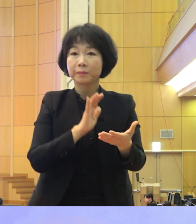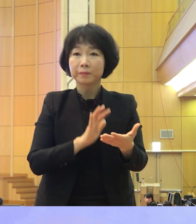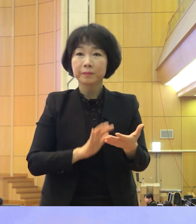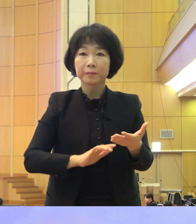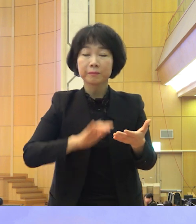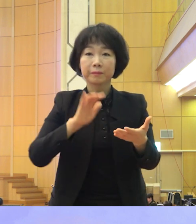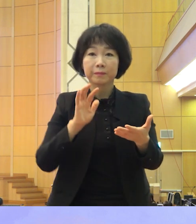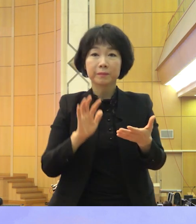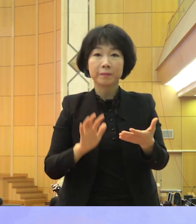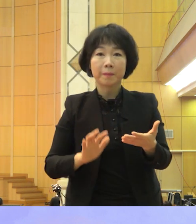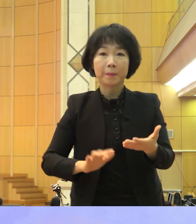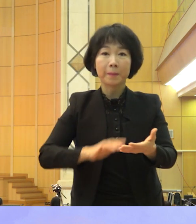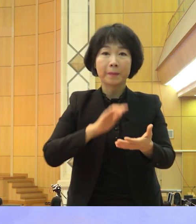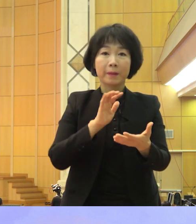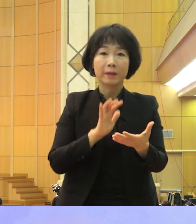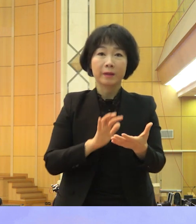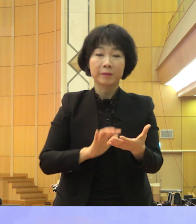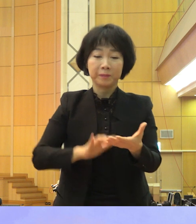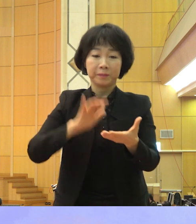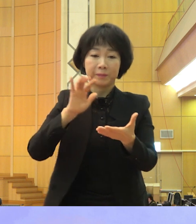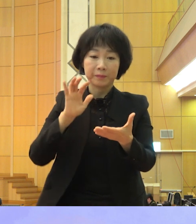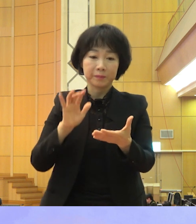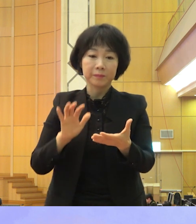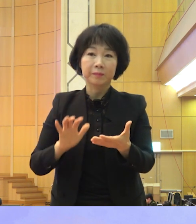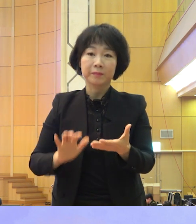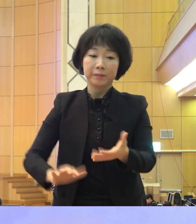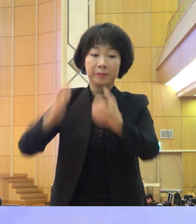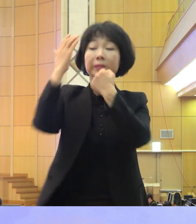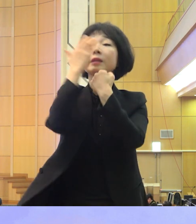처음부터 찬양합니다. 은혜